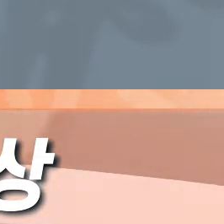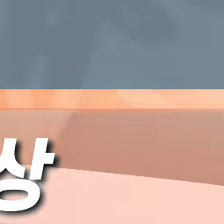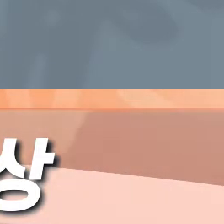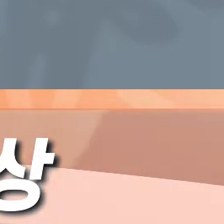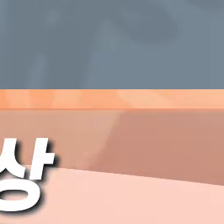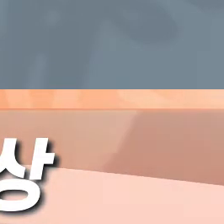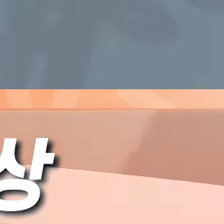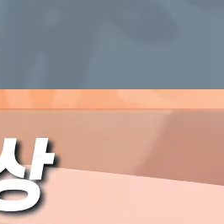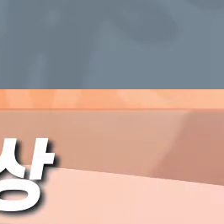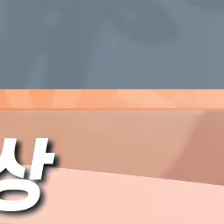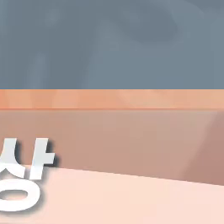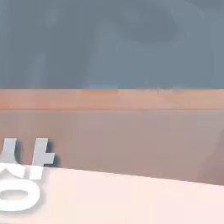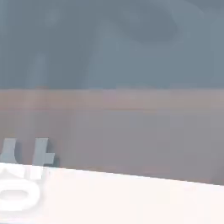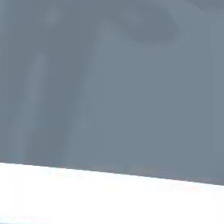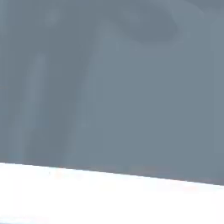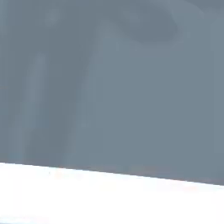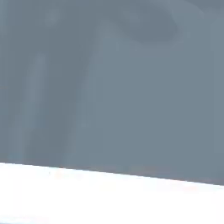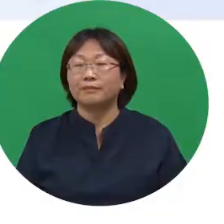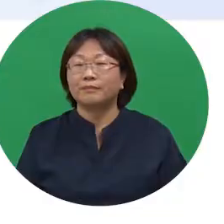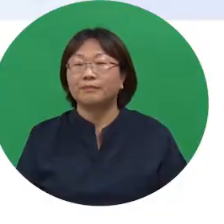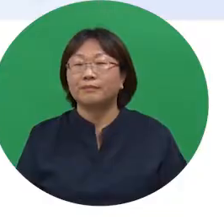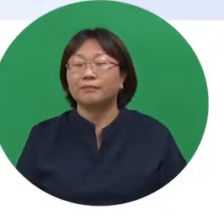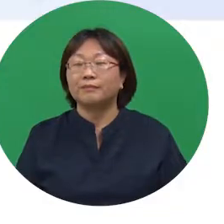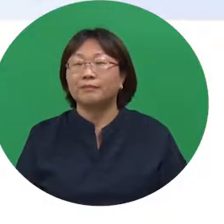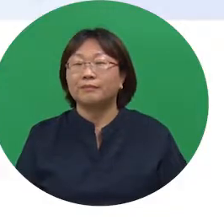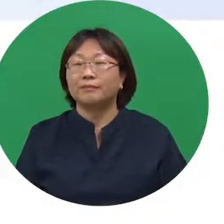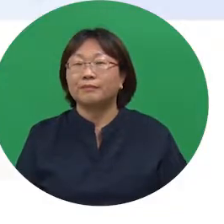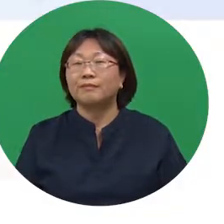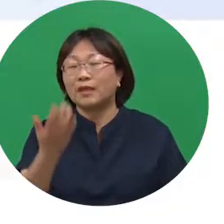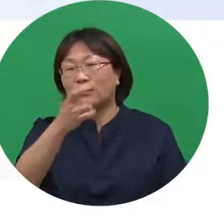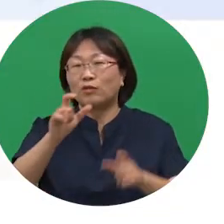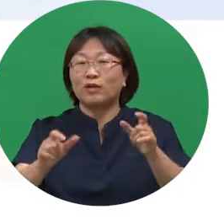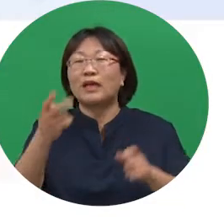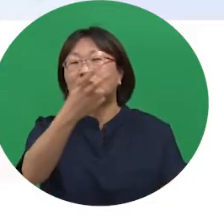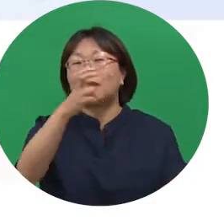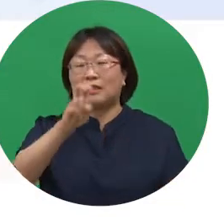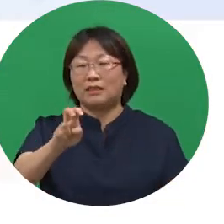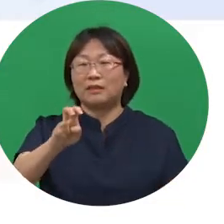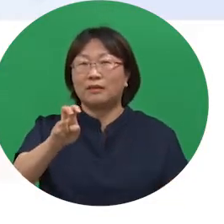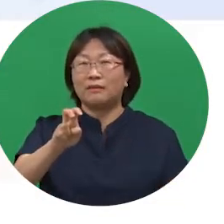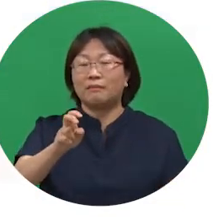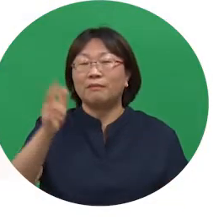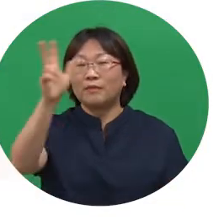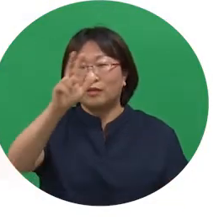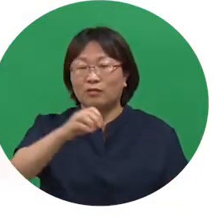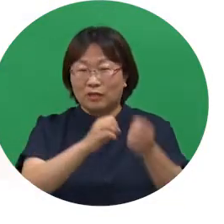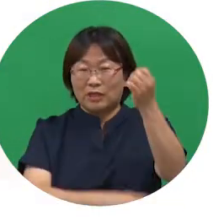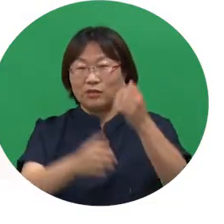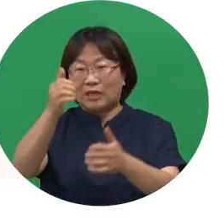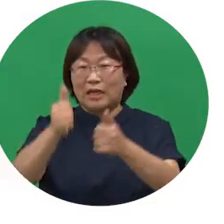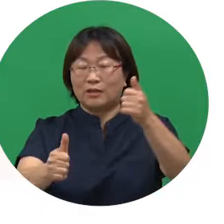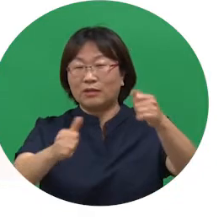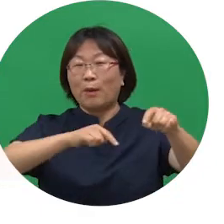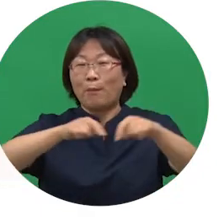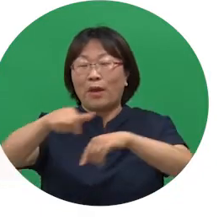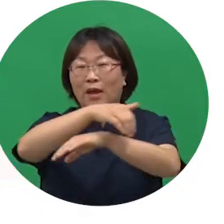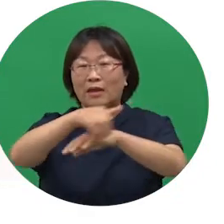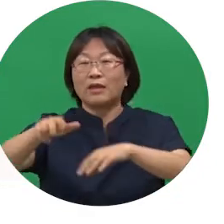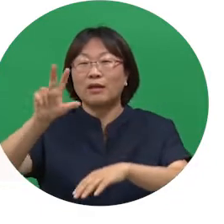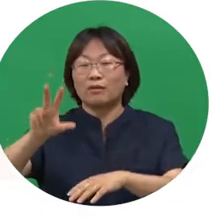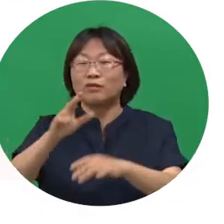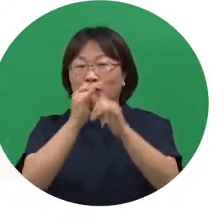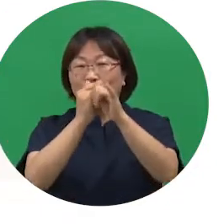소식 자세히 알아보겠습니다 브로그 가 2020 전국 기초단체장 매니페스토 우수사례